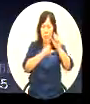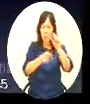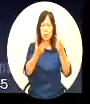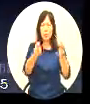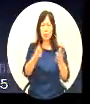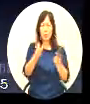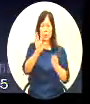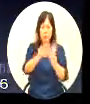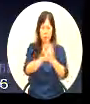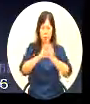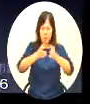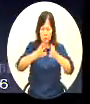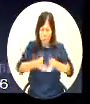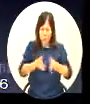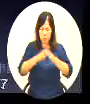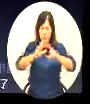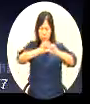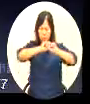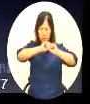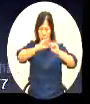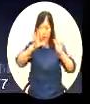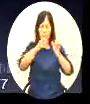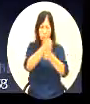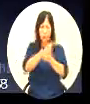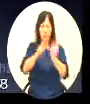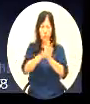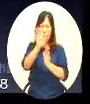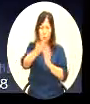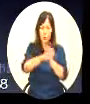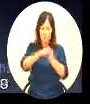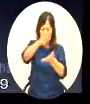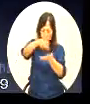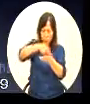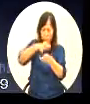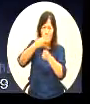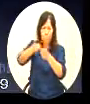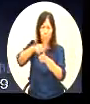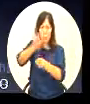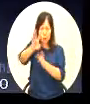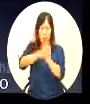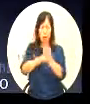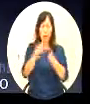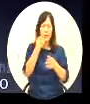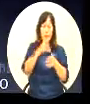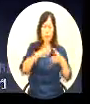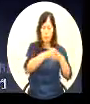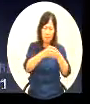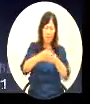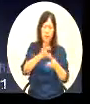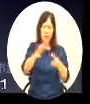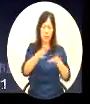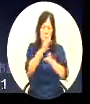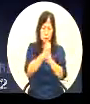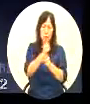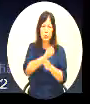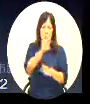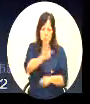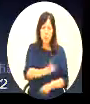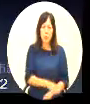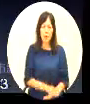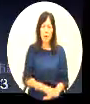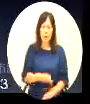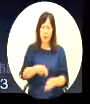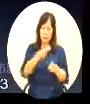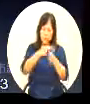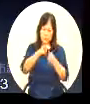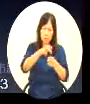一个很重大的象征性的动作，他写了一封信给所有他的 colleague， 就是他的同事。那这个信件的